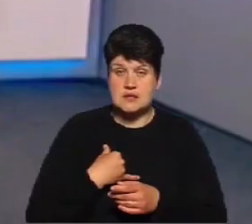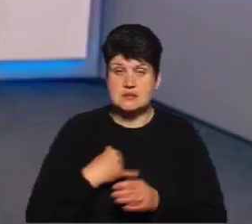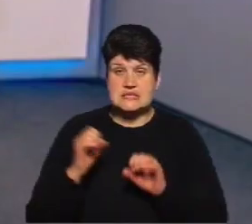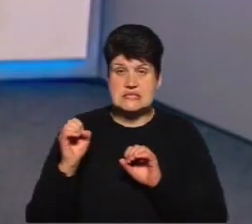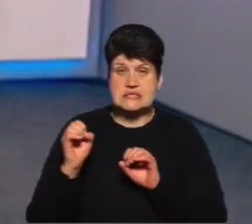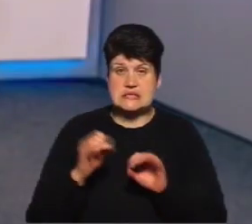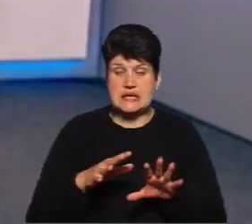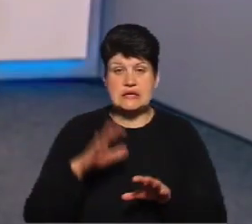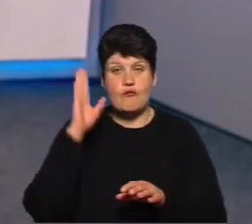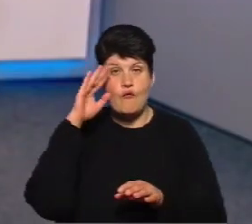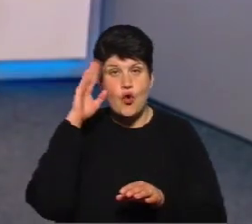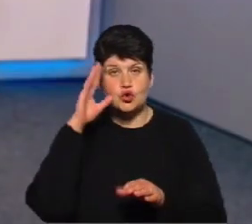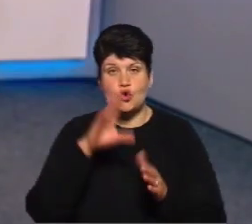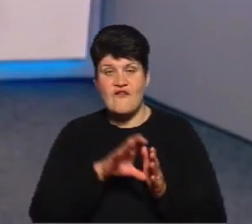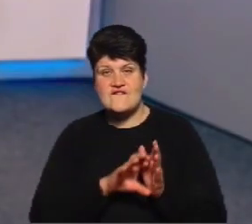водовідведення